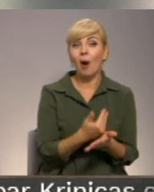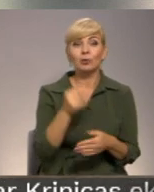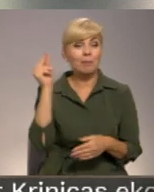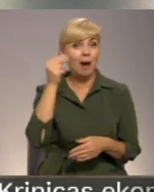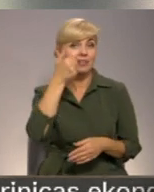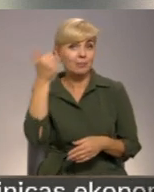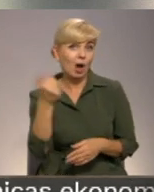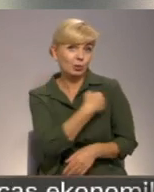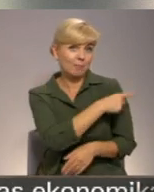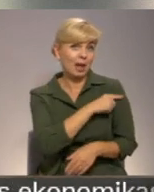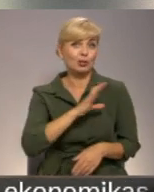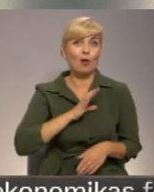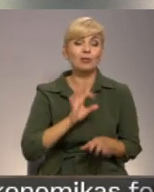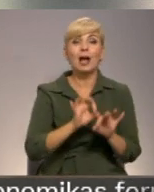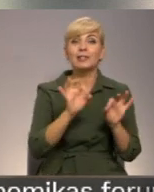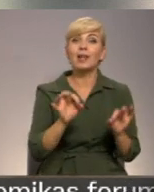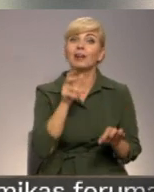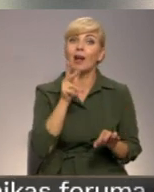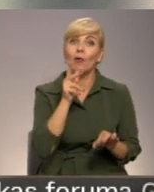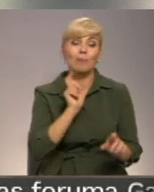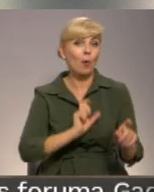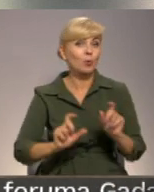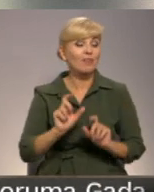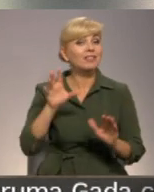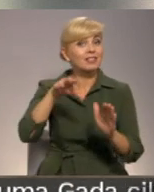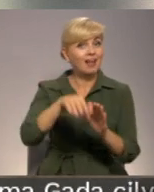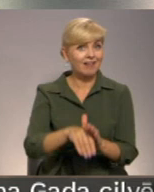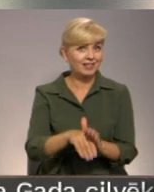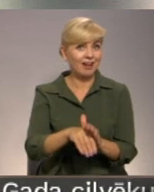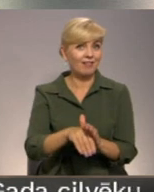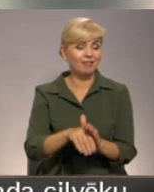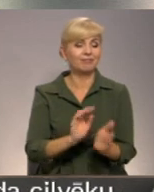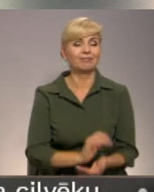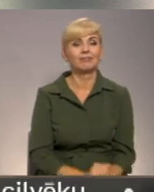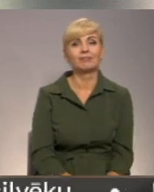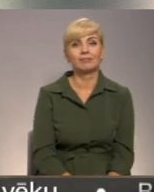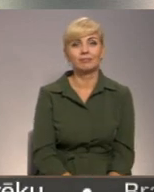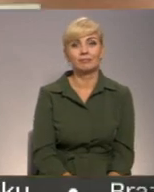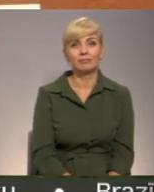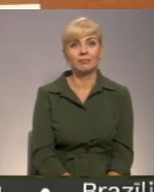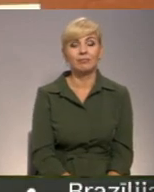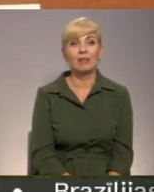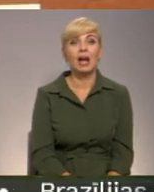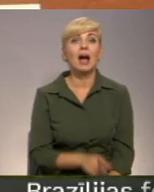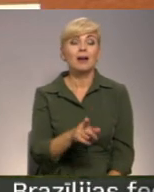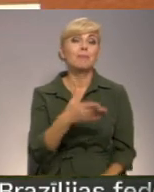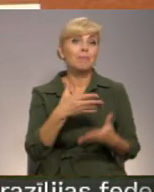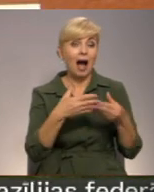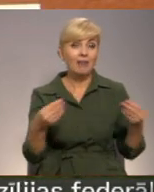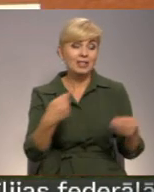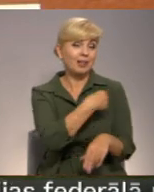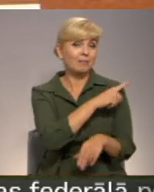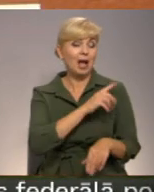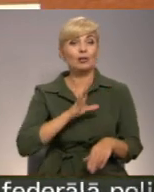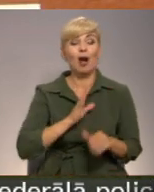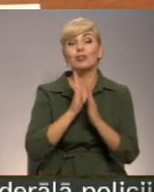mācību gadu medicīnas koledža sākusi Daugavpils universitātes sastāvā un plašāk Daudzkom televīzija. Lai gan vēl pavasarī medicīnas